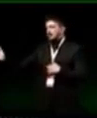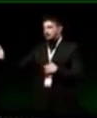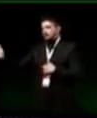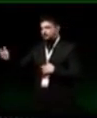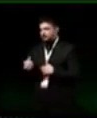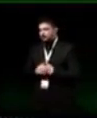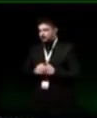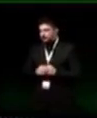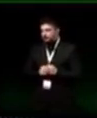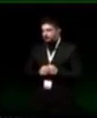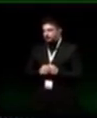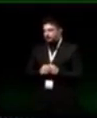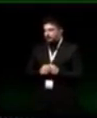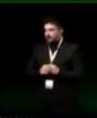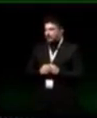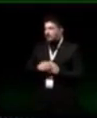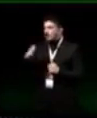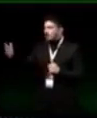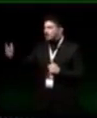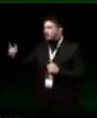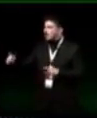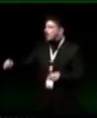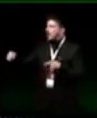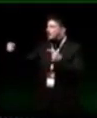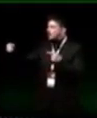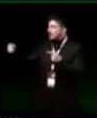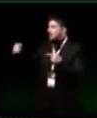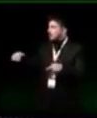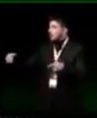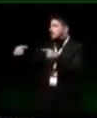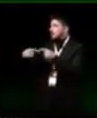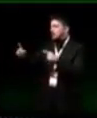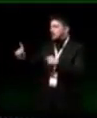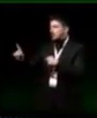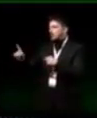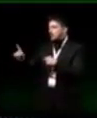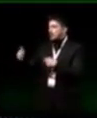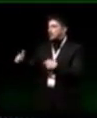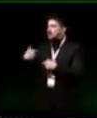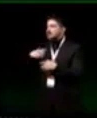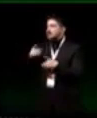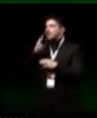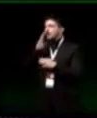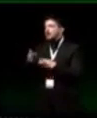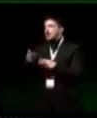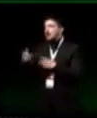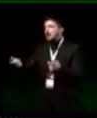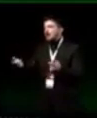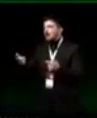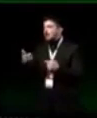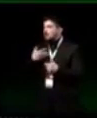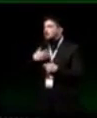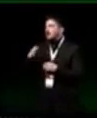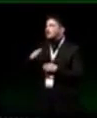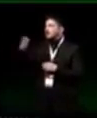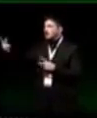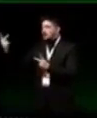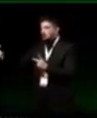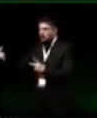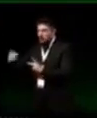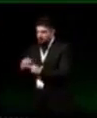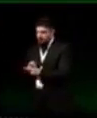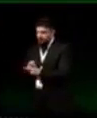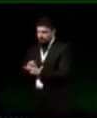Si chiama destra, ho detto avversario e non nemico, in linea con ciò che ci siamo sempre detti, perché esiste una destra di due tipi in